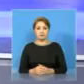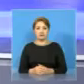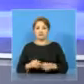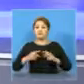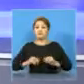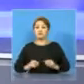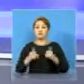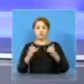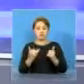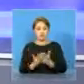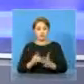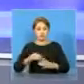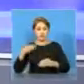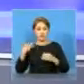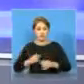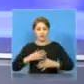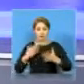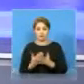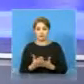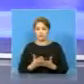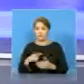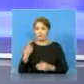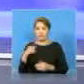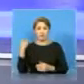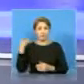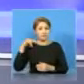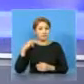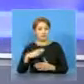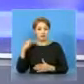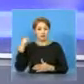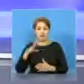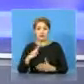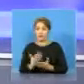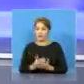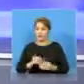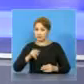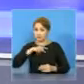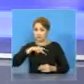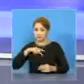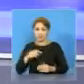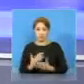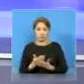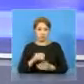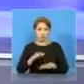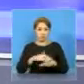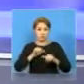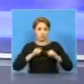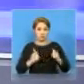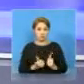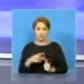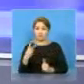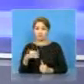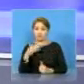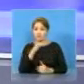В честь приближающегося государственного праздника Дня первого президента в Актобе были награждены медалями «Щедрое сердце» и «20